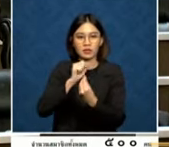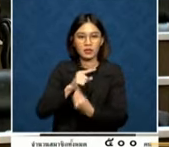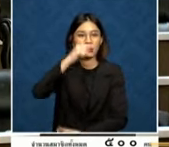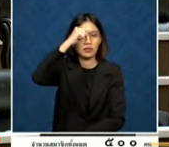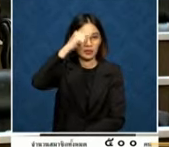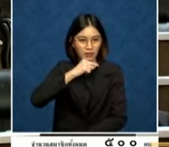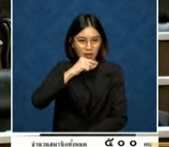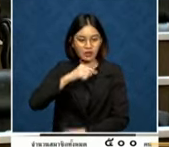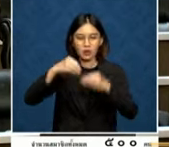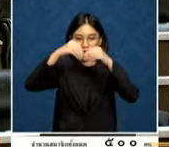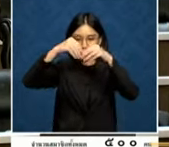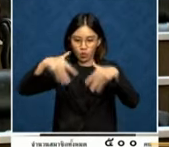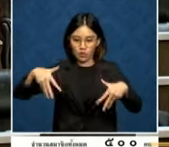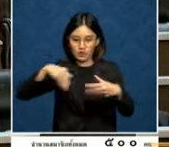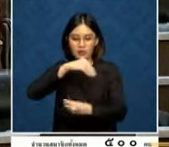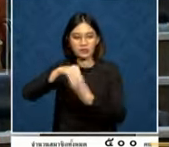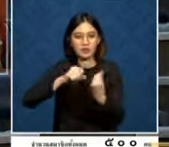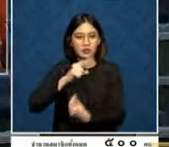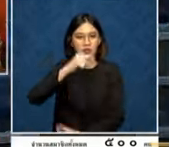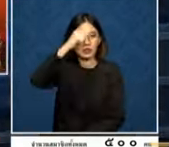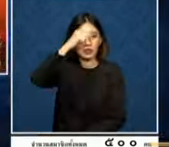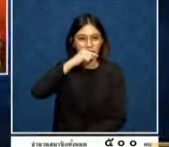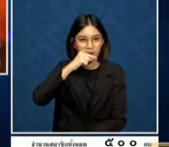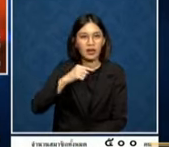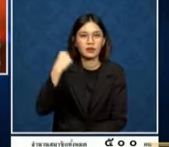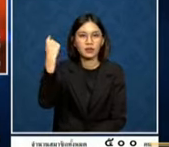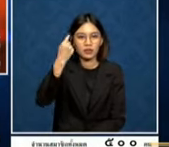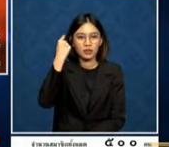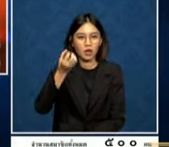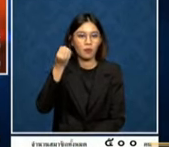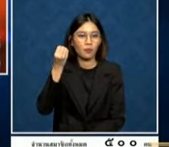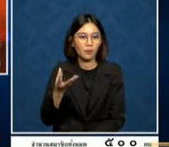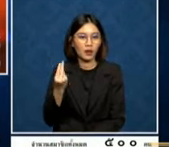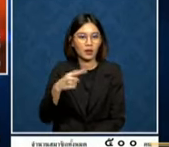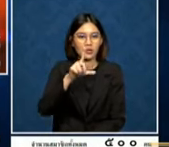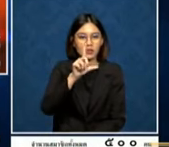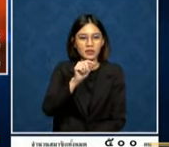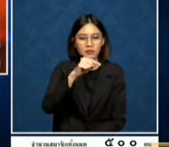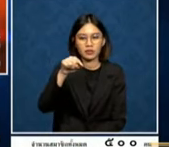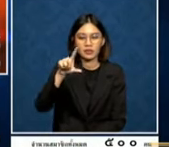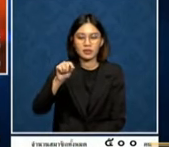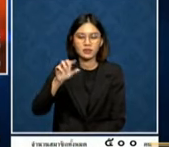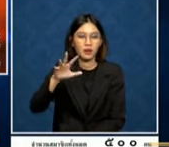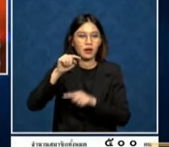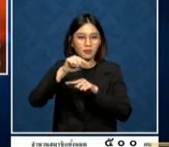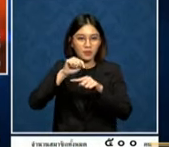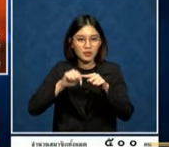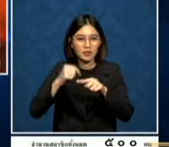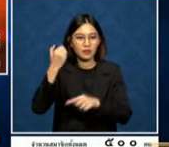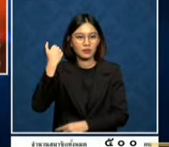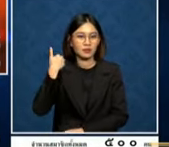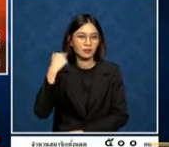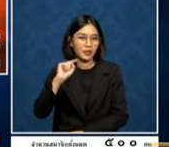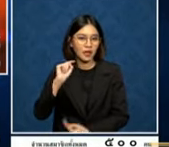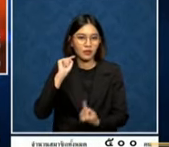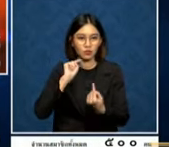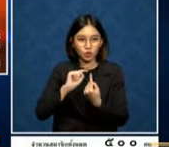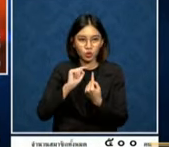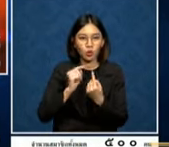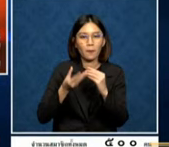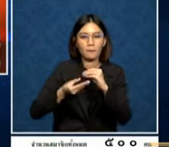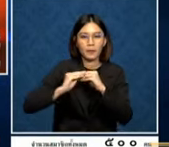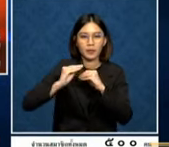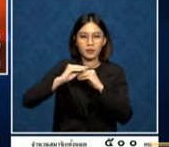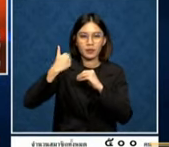มากโครงสร้างเศรษฐกิจไทยค่ะพึ่งพาการท่องเที่ยวสูงถึง20-25และมีแนวโน้มค่ะที่จะมีสัดส่วนสูง